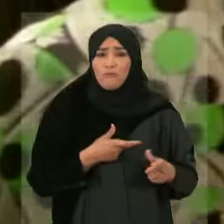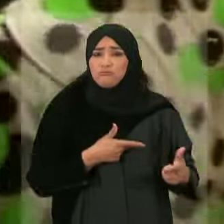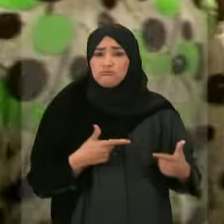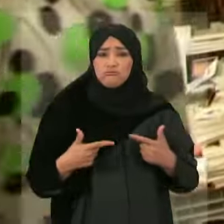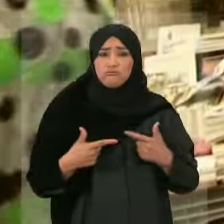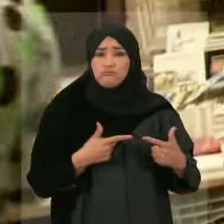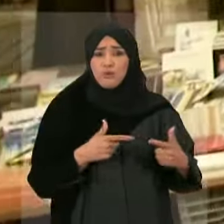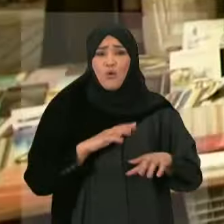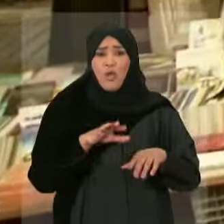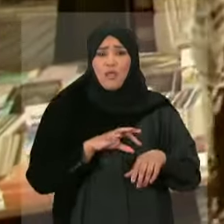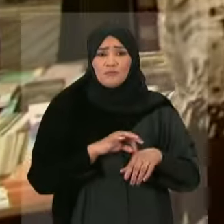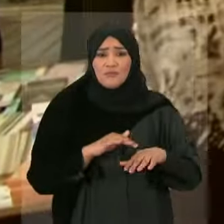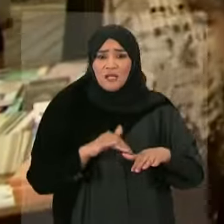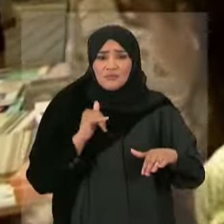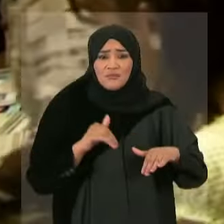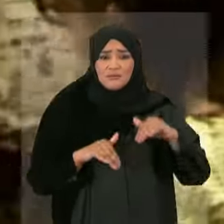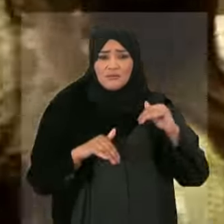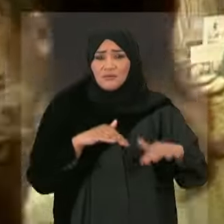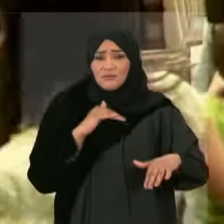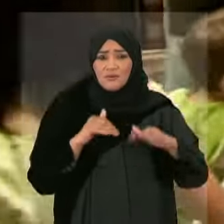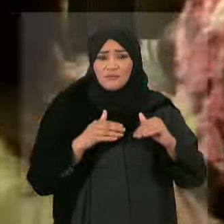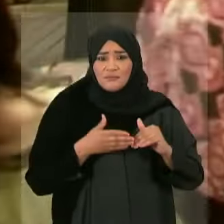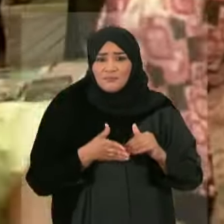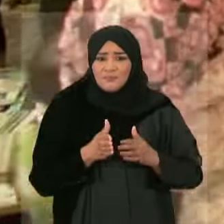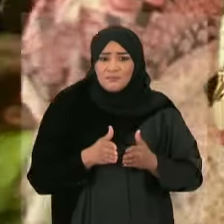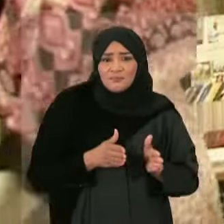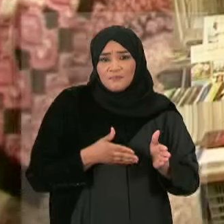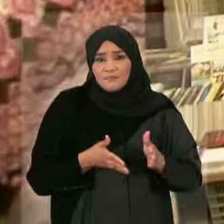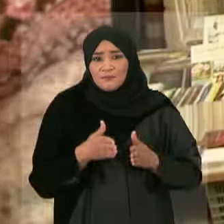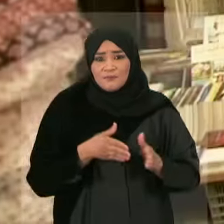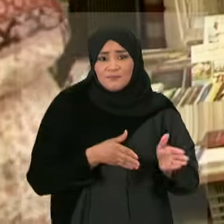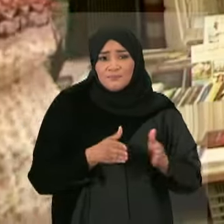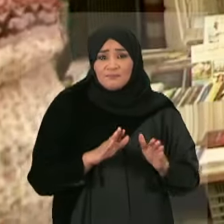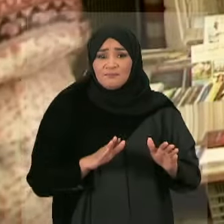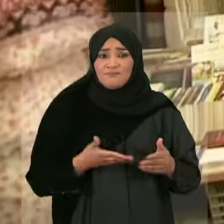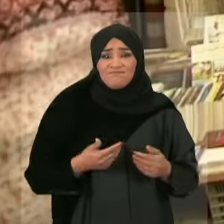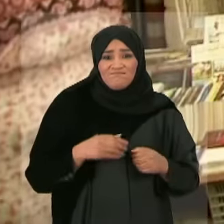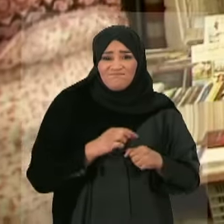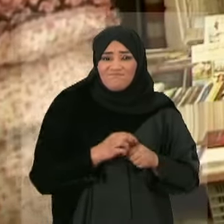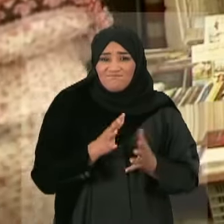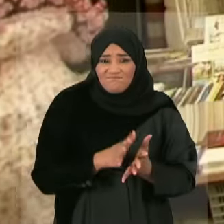انجبرت الناس تبعد أكثر، تطلع من الحارة، طلعت حول البلد بين الزيتون.